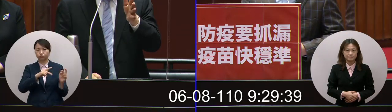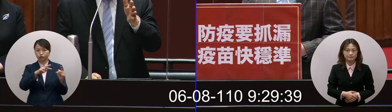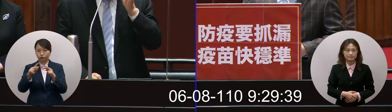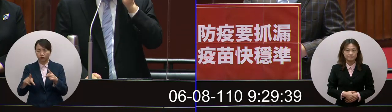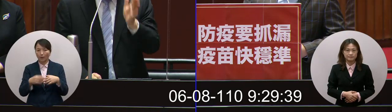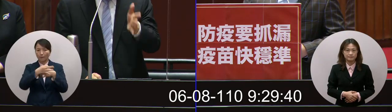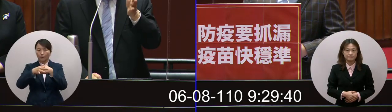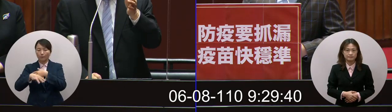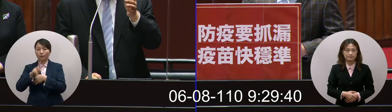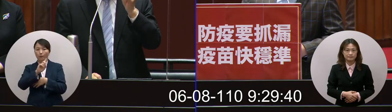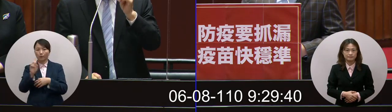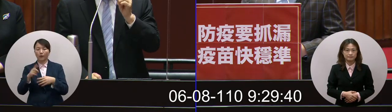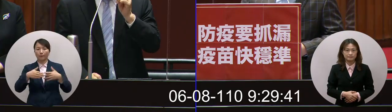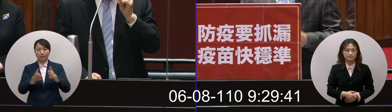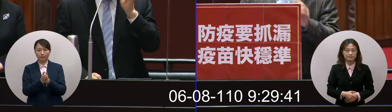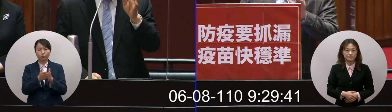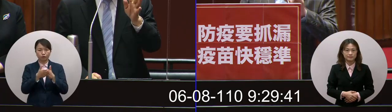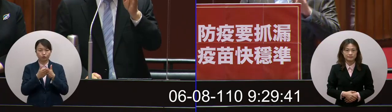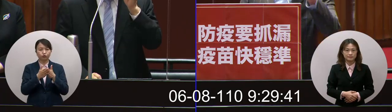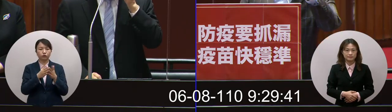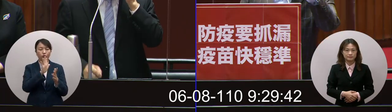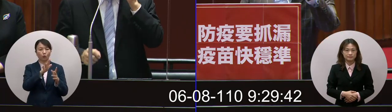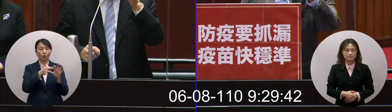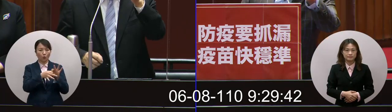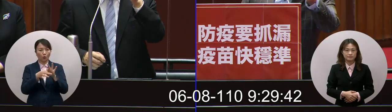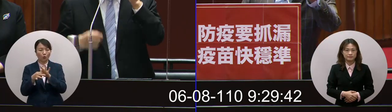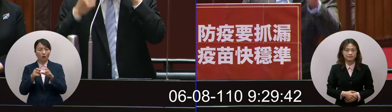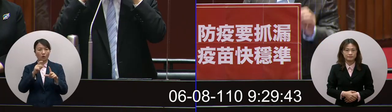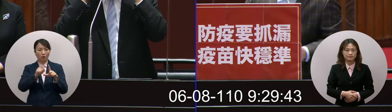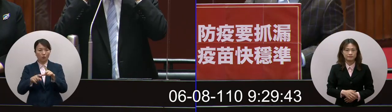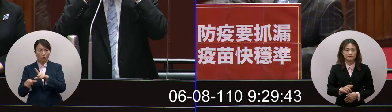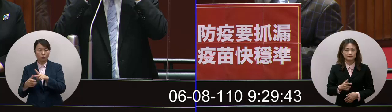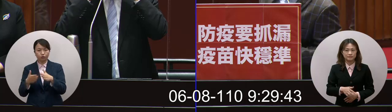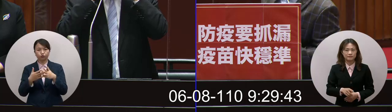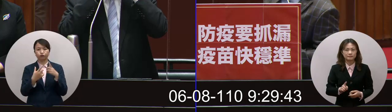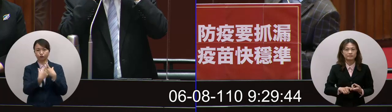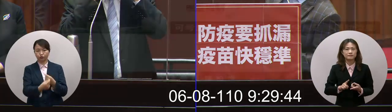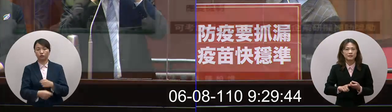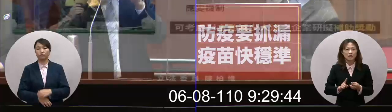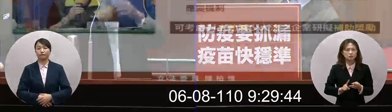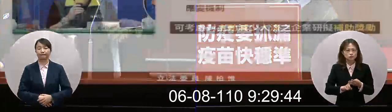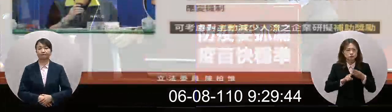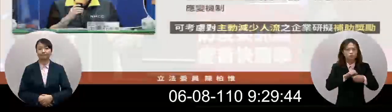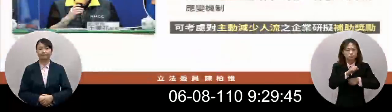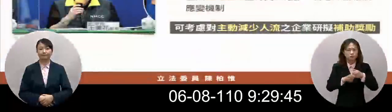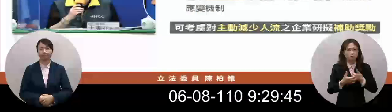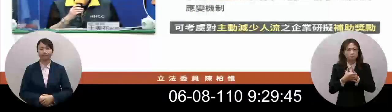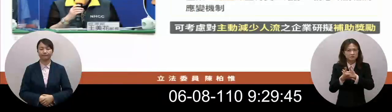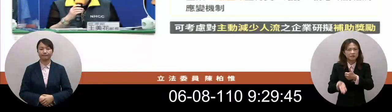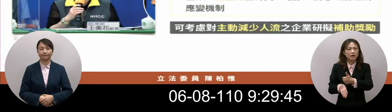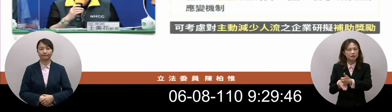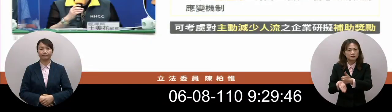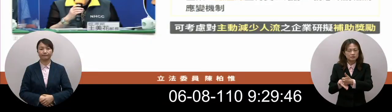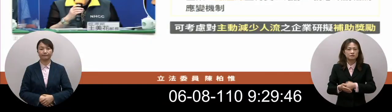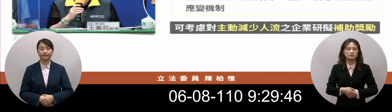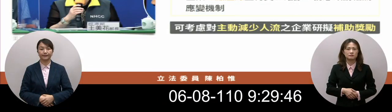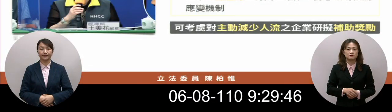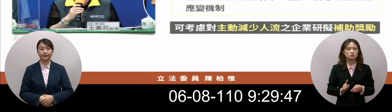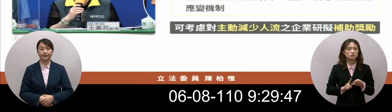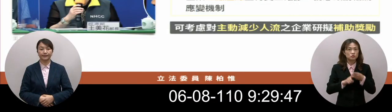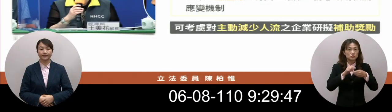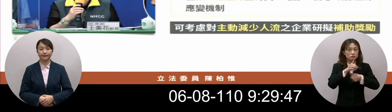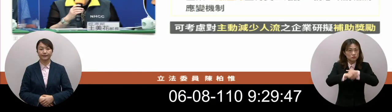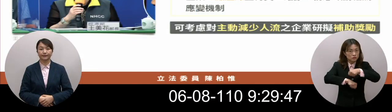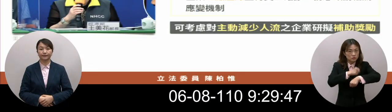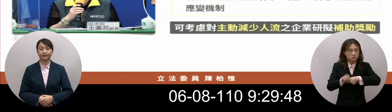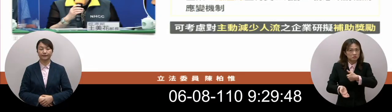话口，积极要求相关各厂做到。 嘿啦，主动奖励啦，主动奖励伊会减